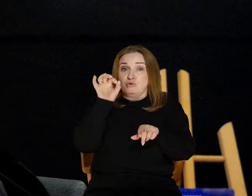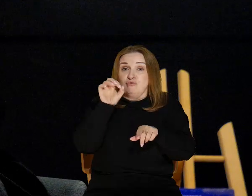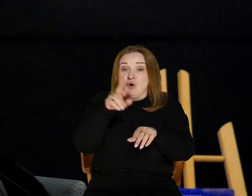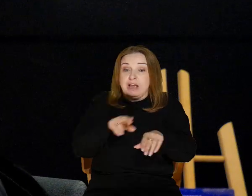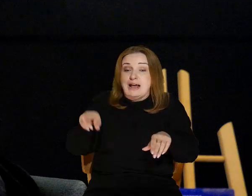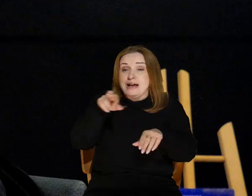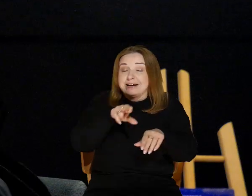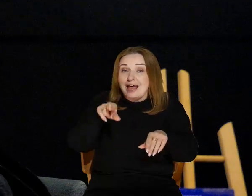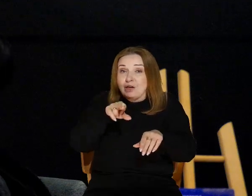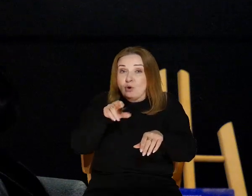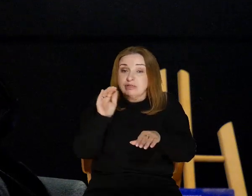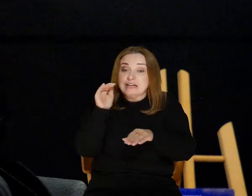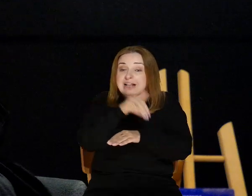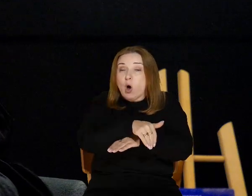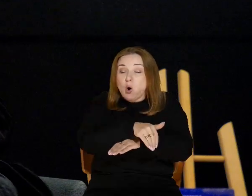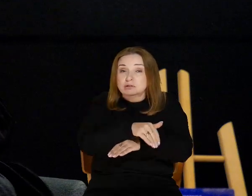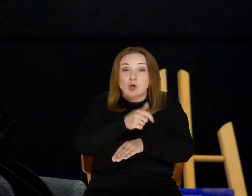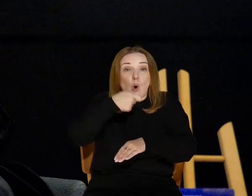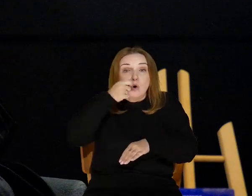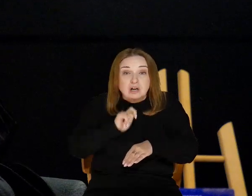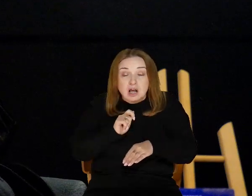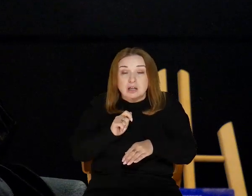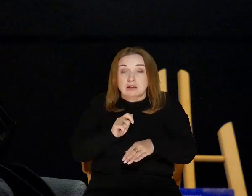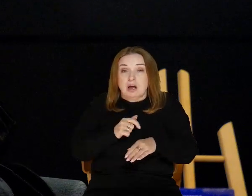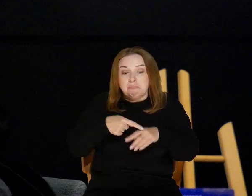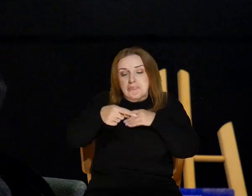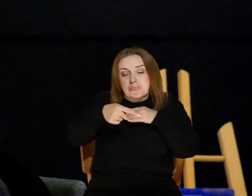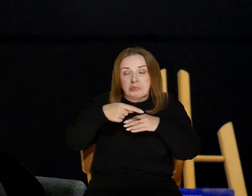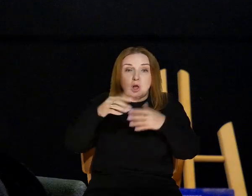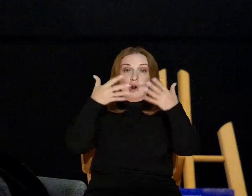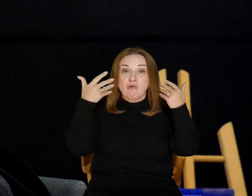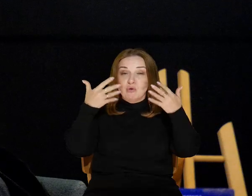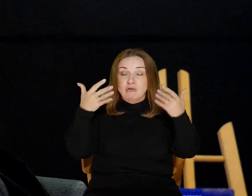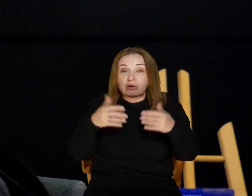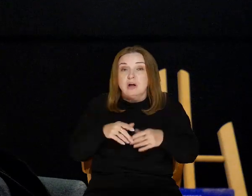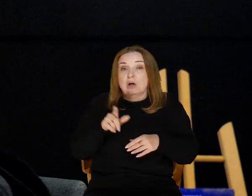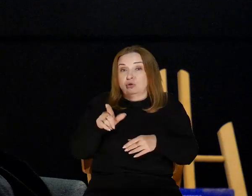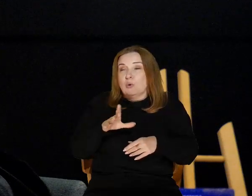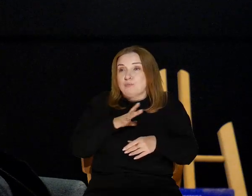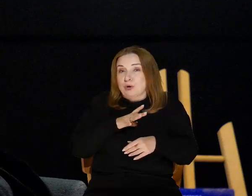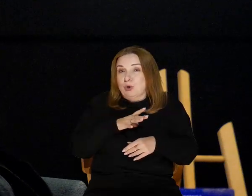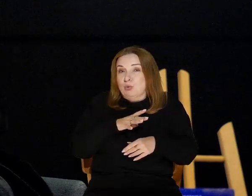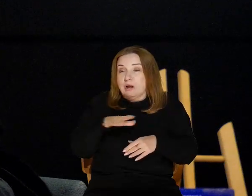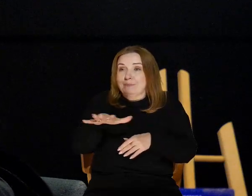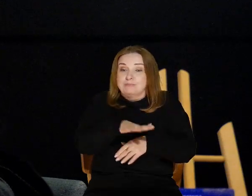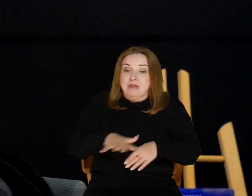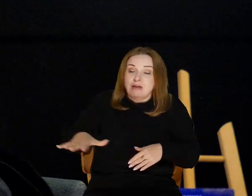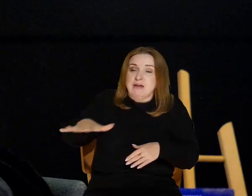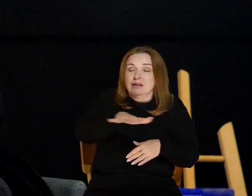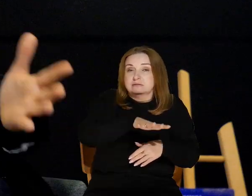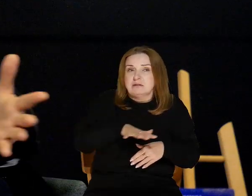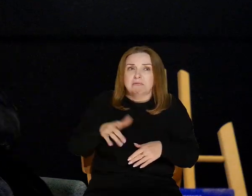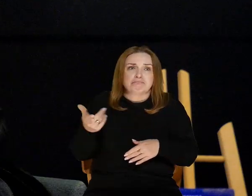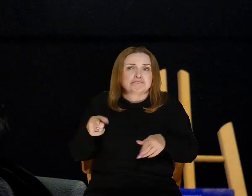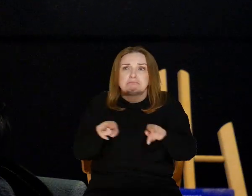podobnej odległości od Lwowa, tylko w innym kierunku, mamy, chociaż nie, ta historia dotyczyła tego bardziej odległego miejsca, tak, ale